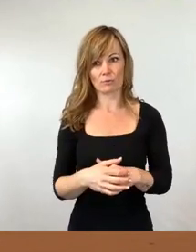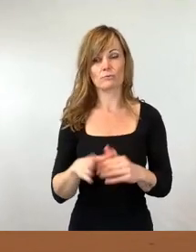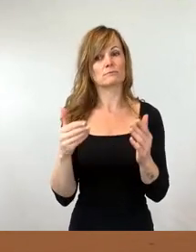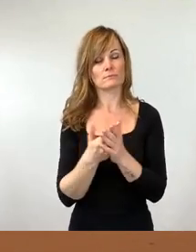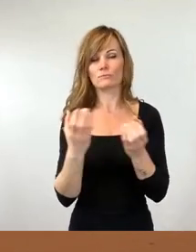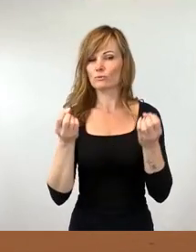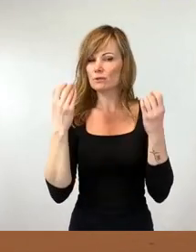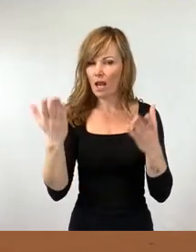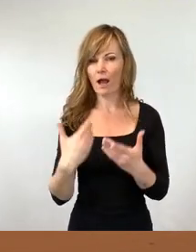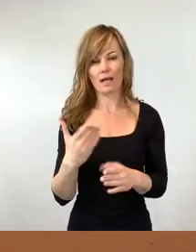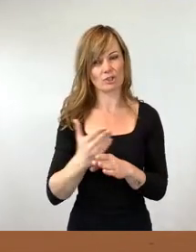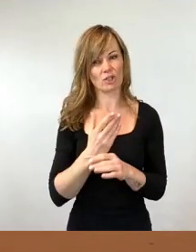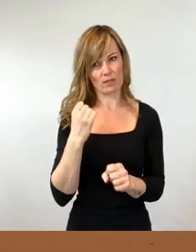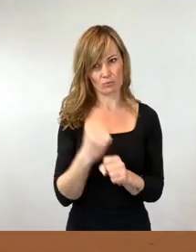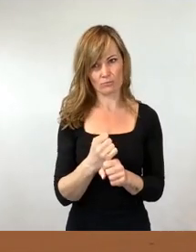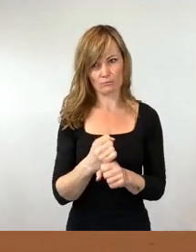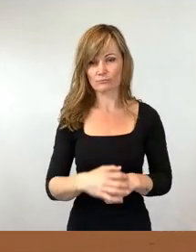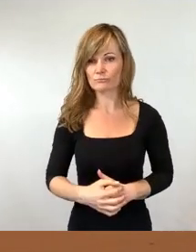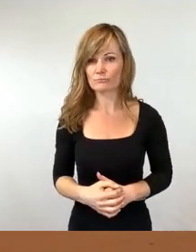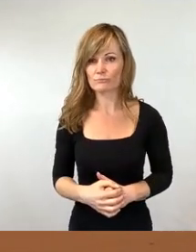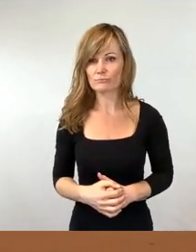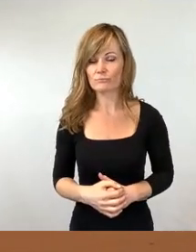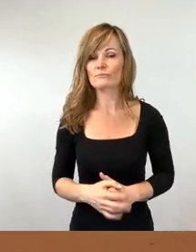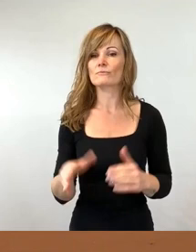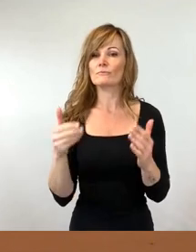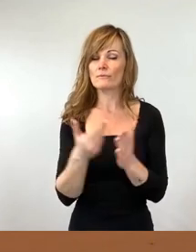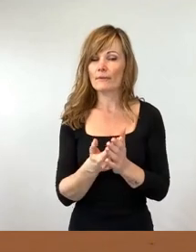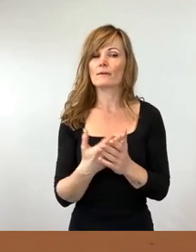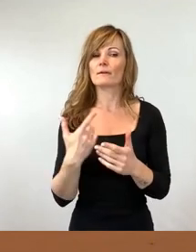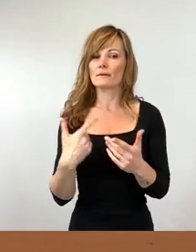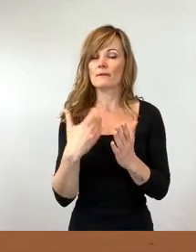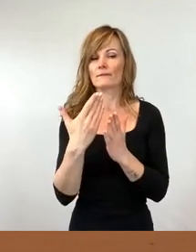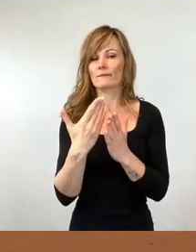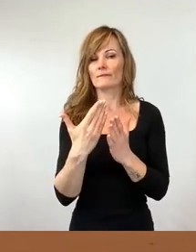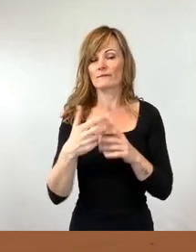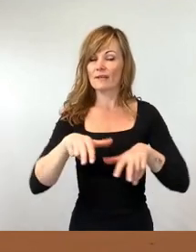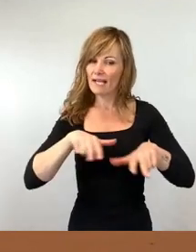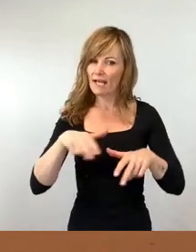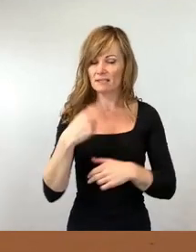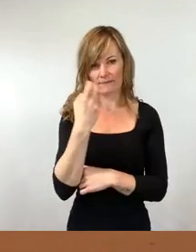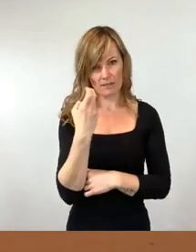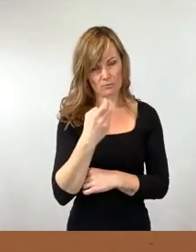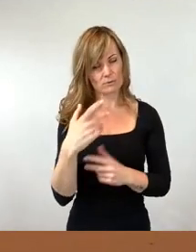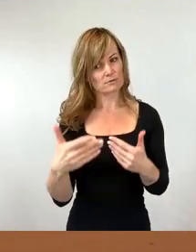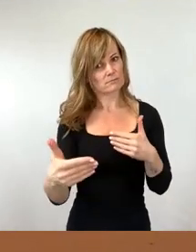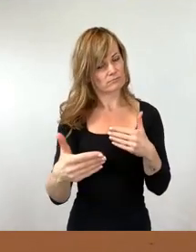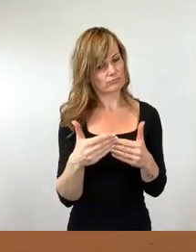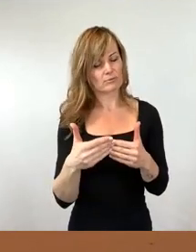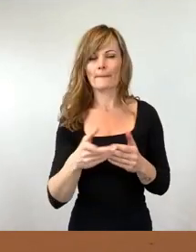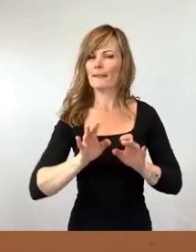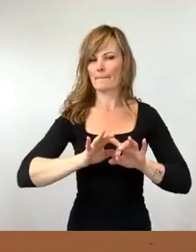treffen. Ich halte die Verkürzung des Verkehrsversuchs aus mehreren Gründen für den geeigneteren Weg.